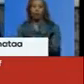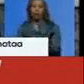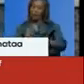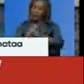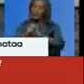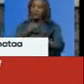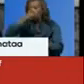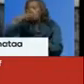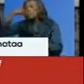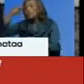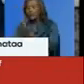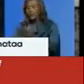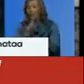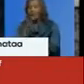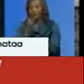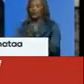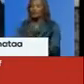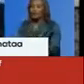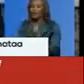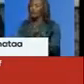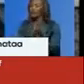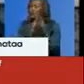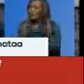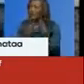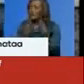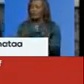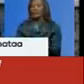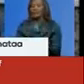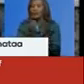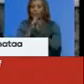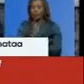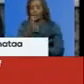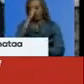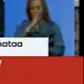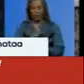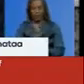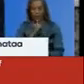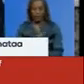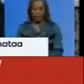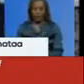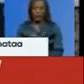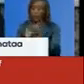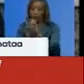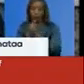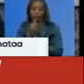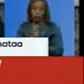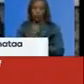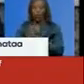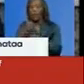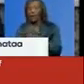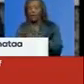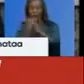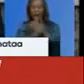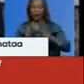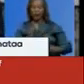ከሰራነው ይልቅ ያልሰራናቸው ስራዎች እጅግ እንደሚበዙ እናምናለን። በመሆኑም በቀጣይ